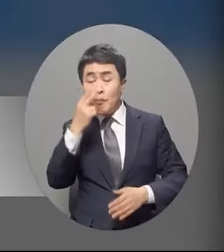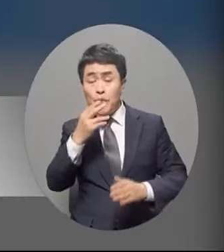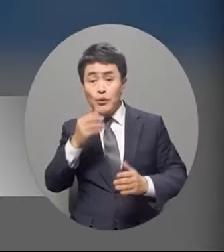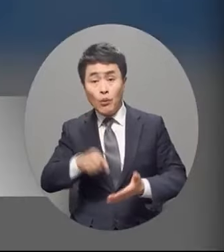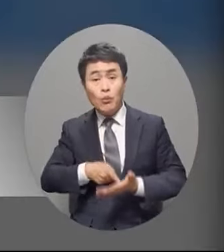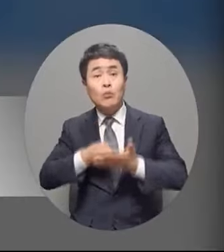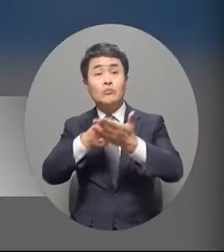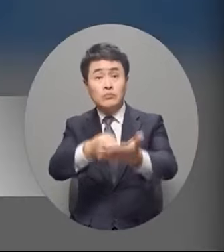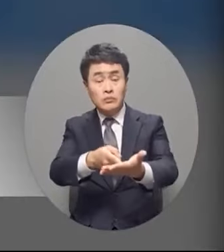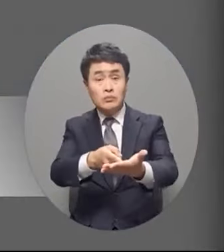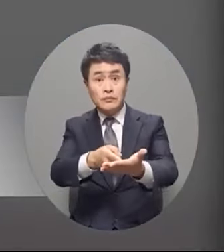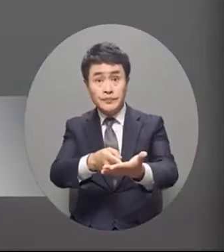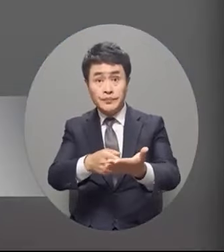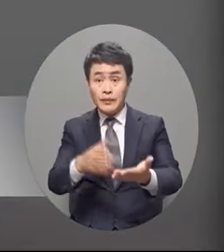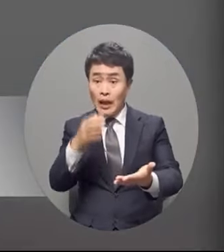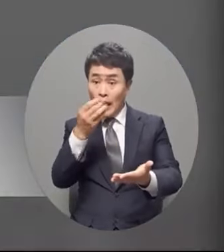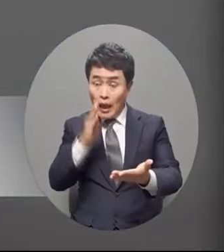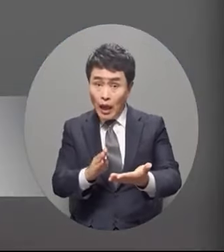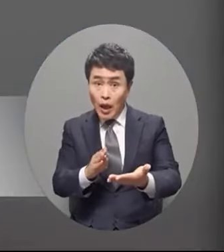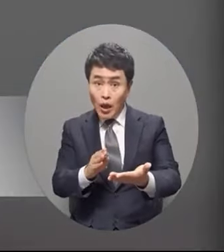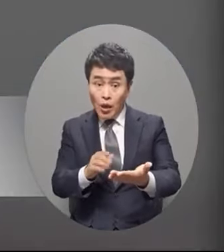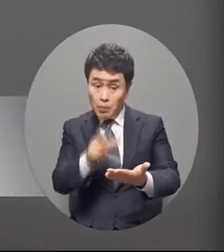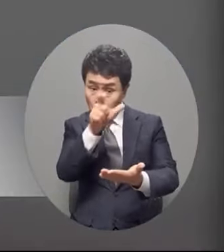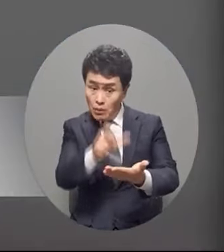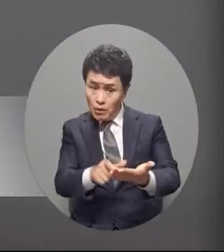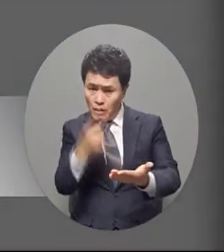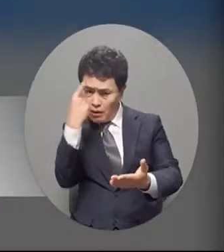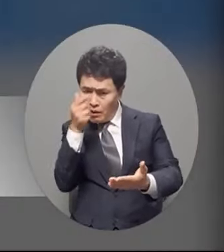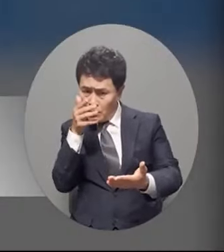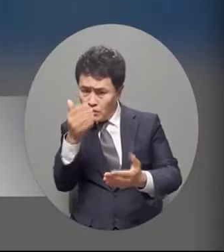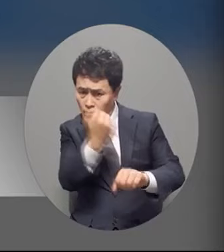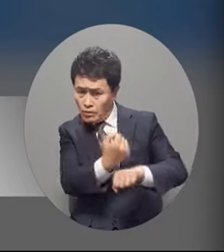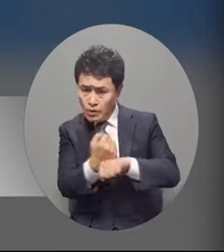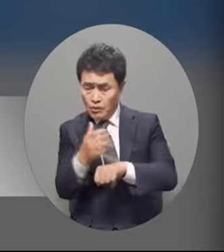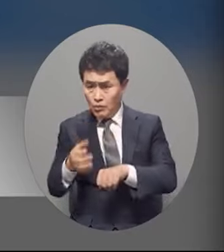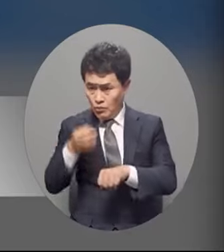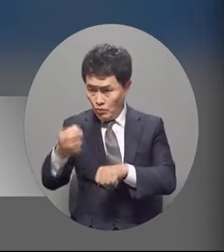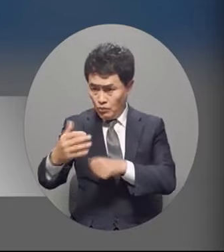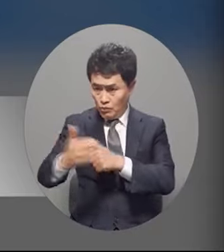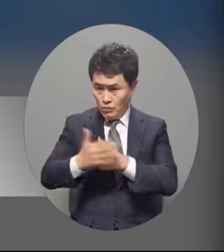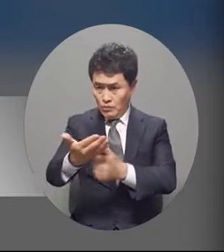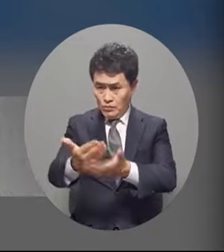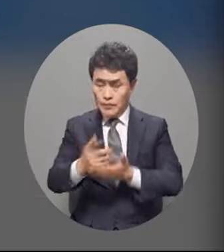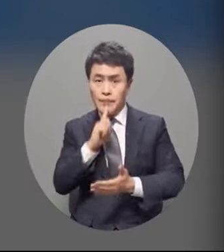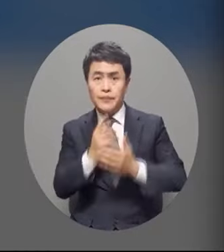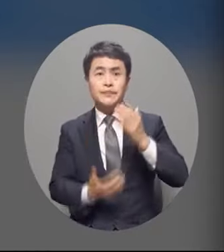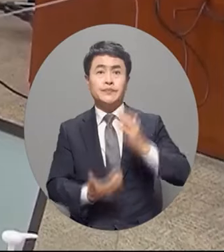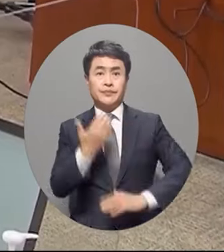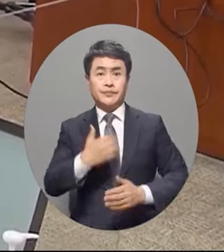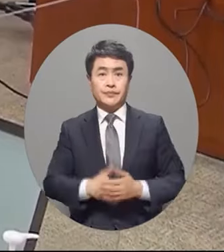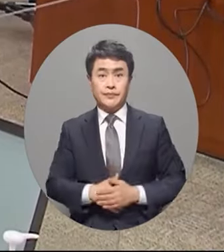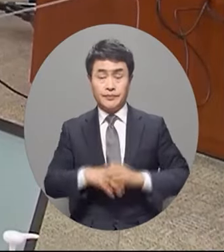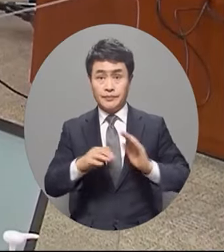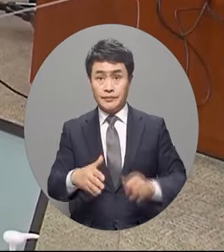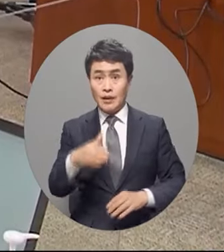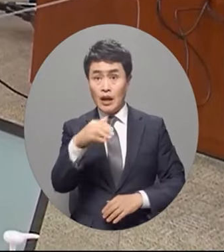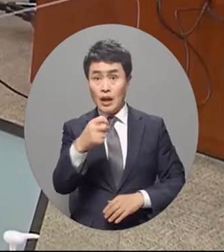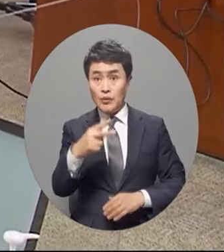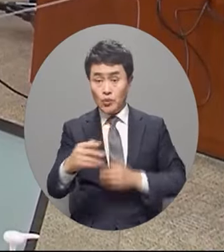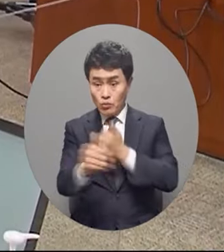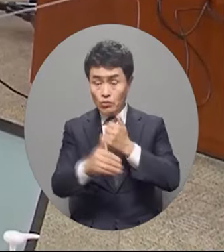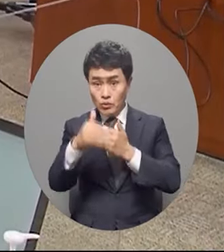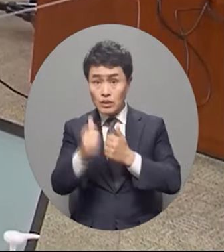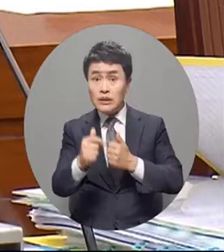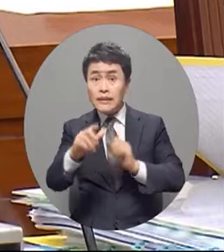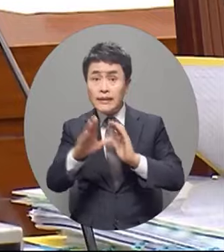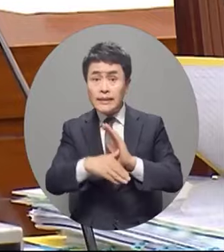전에 출품되는데 앱의 소스 코드를 전문 개발자가 돈을 받고 도움을 준 것으로 드러난 겁니다 한동훈 전 위원장 측은